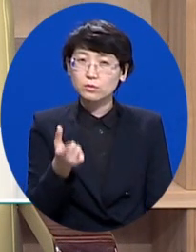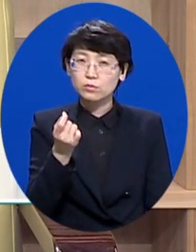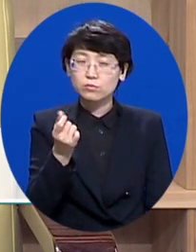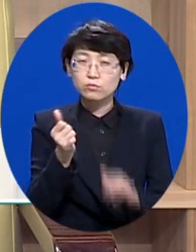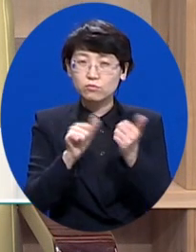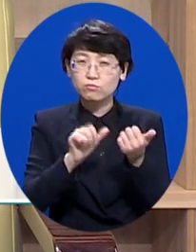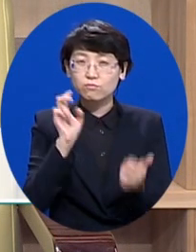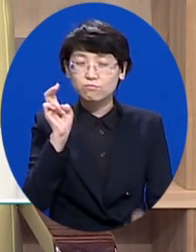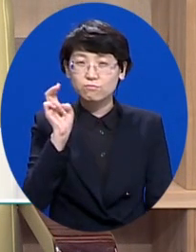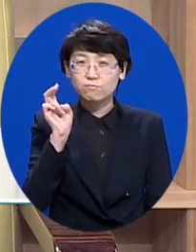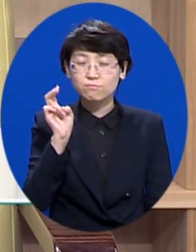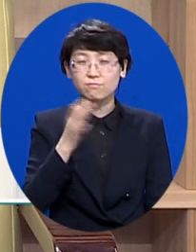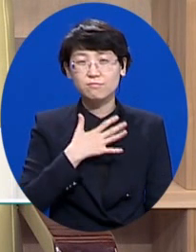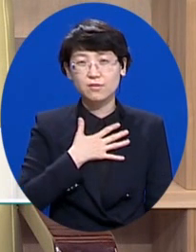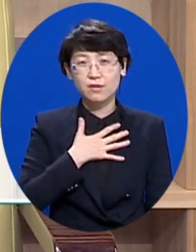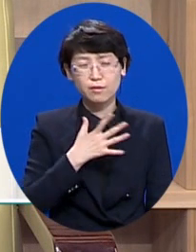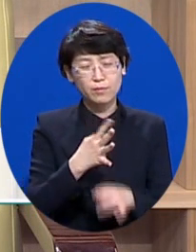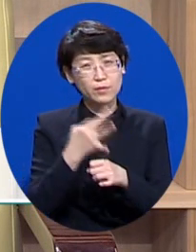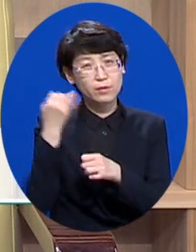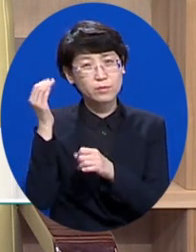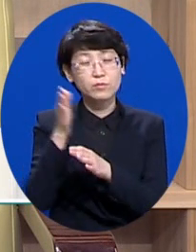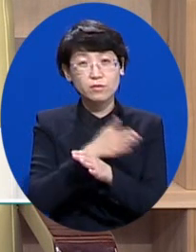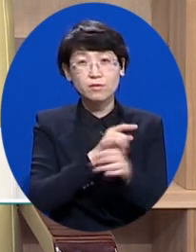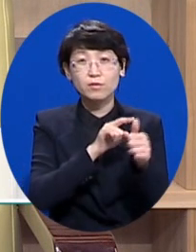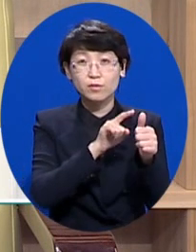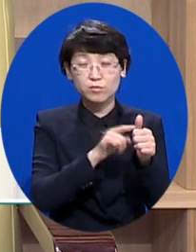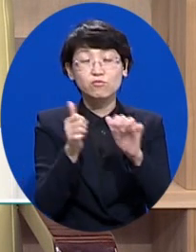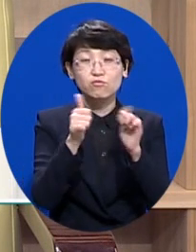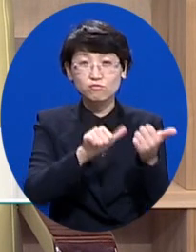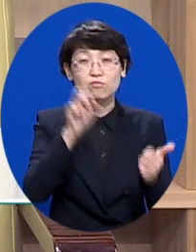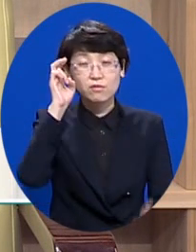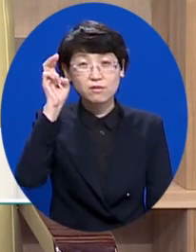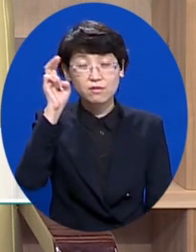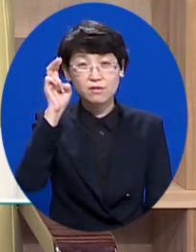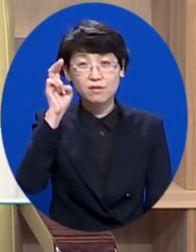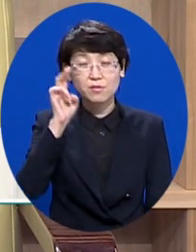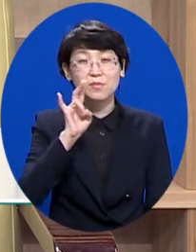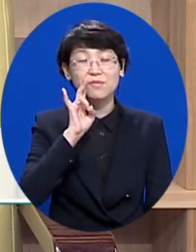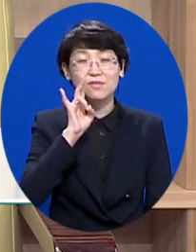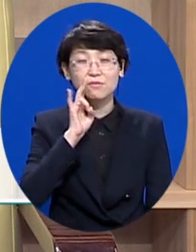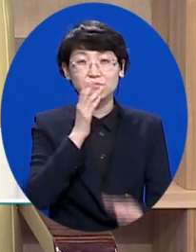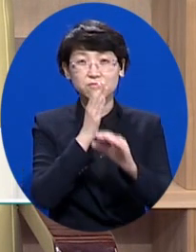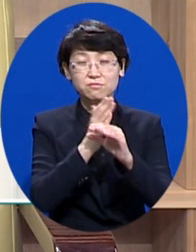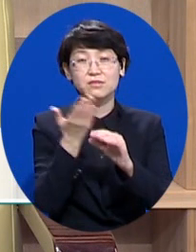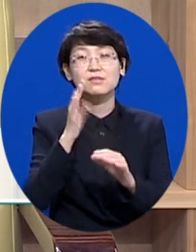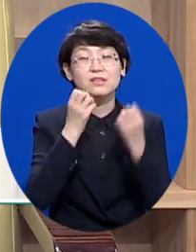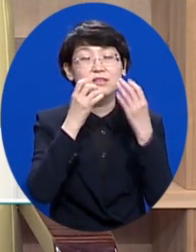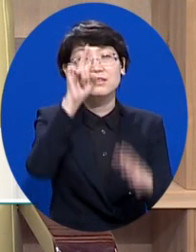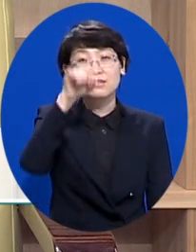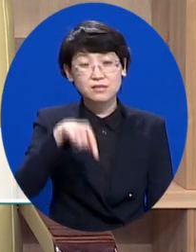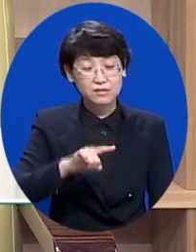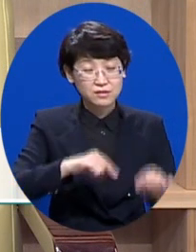것으로 보여집니다. 제가 몇년 전부터 이만희는 죽을 거라고 예언을 하고 있는데, 신천지 신도들은 죽지 않는다고